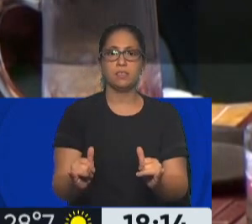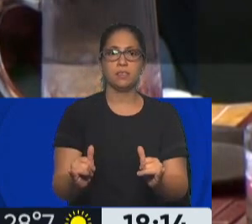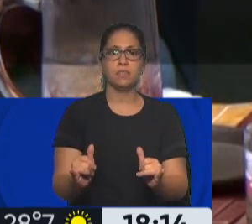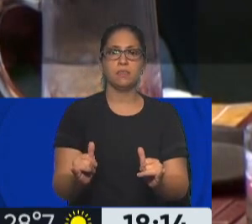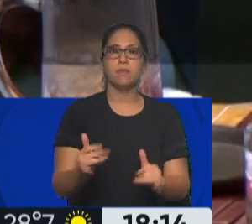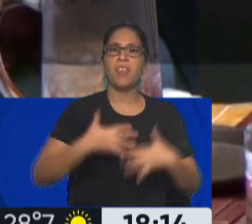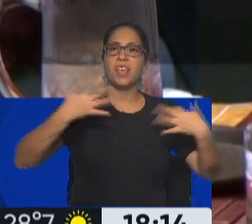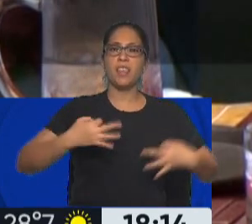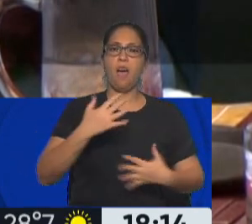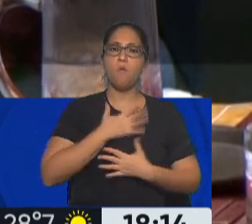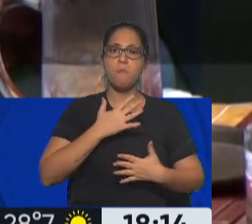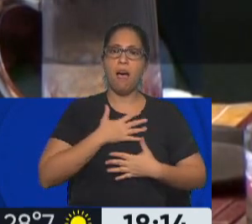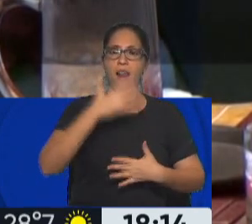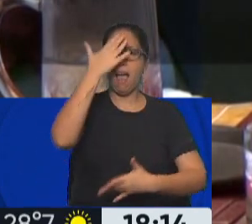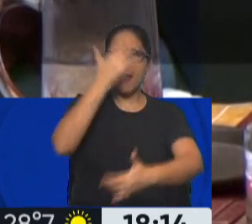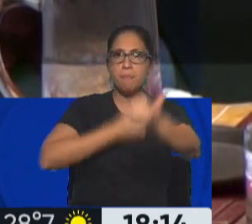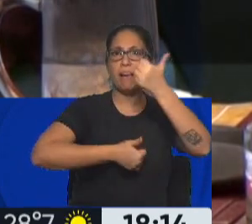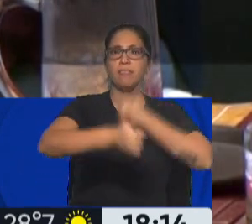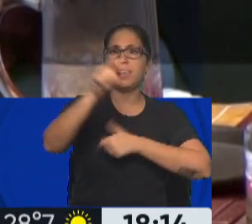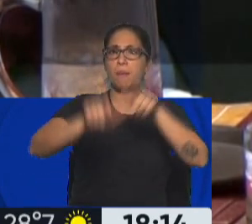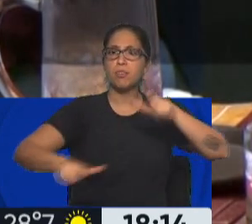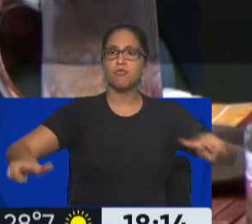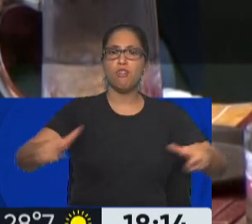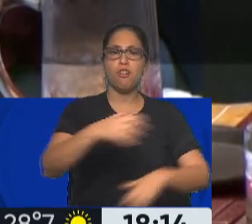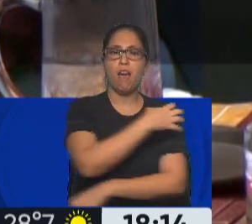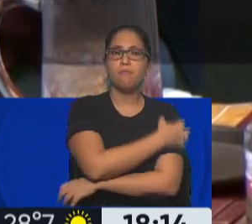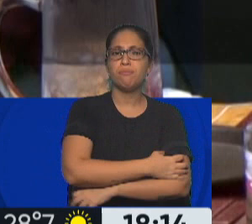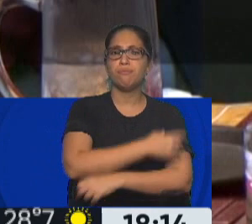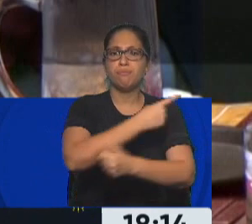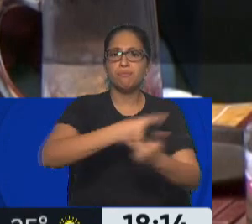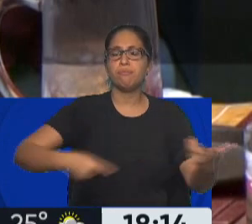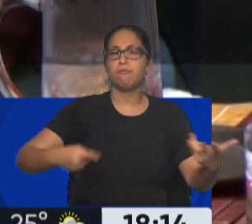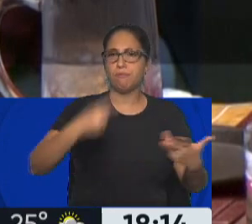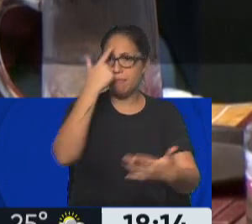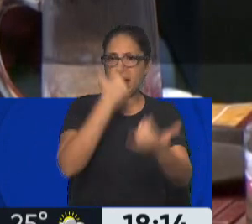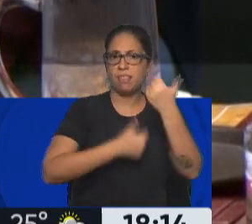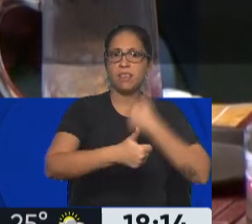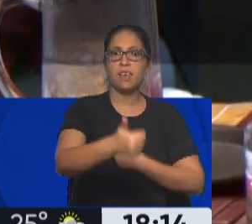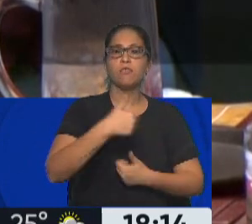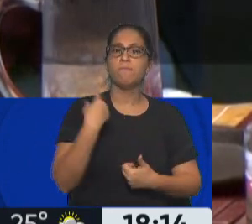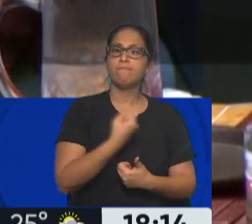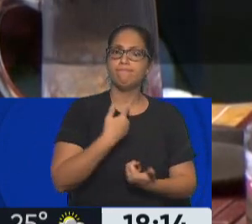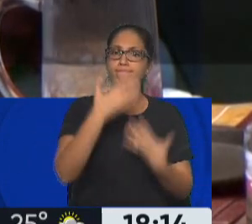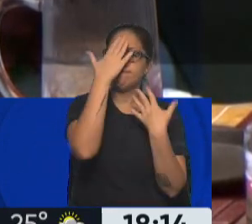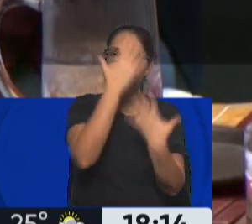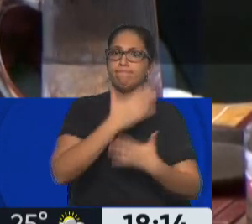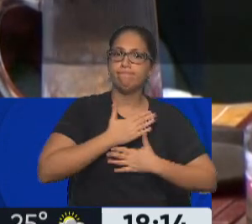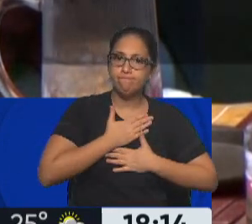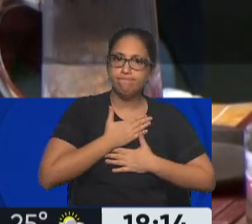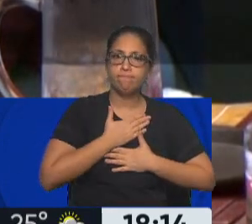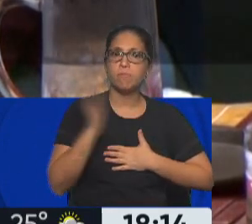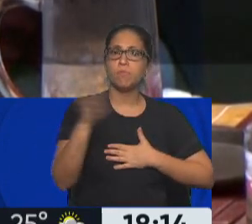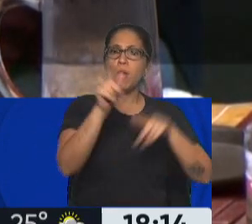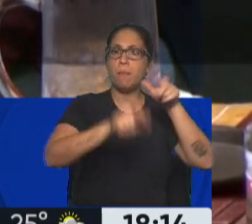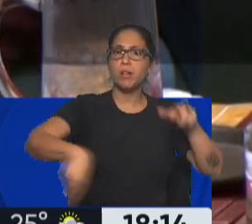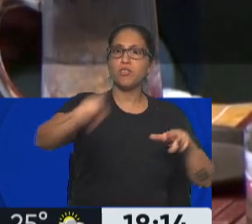dignité humaine et de l'empathie à l'égard des déshérités. Nous présentons nos plus sincères condoléances à toutes les personnes